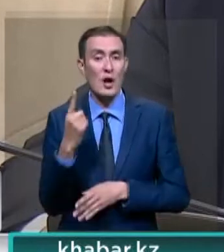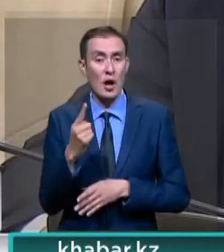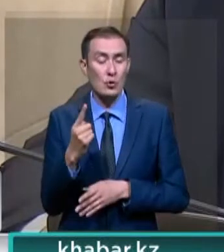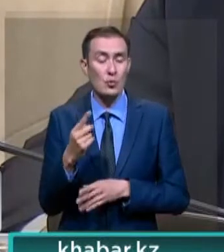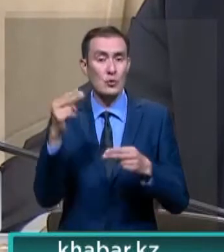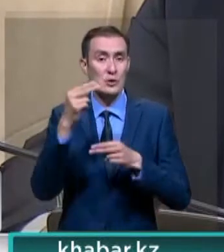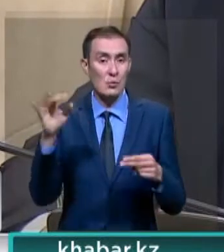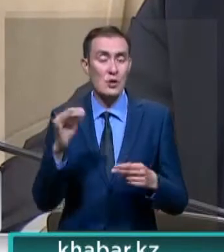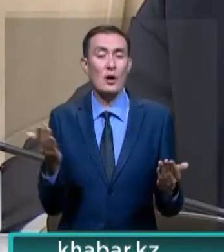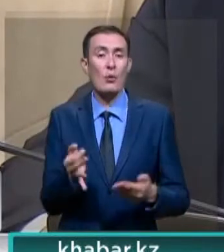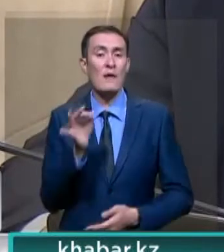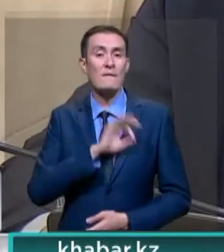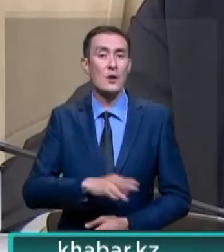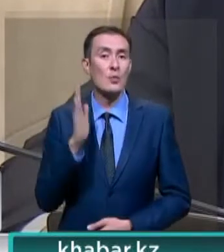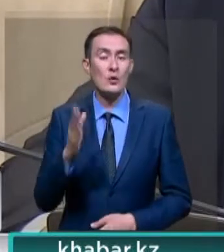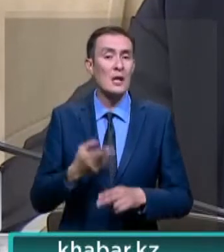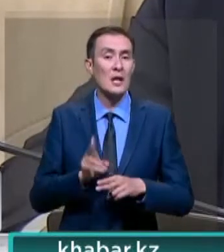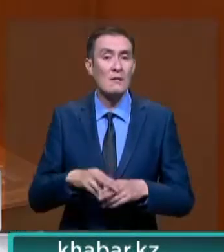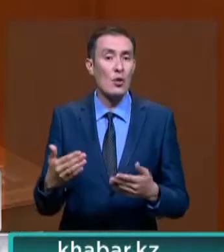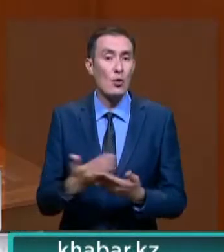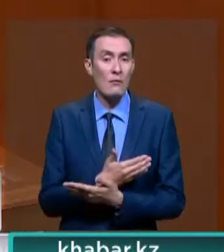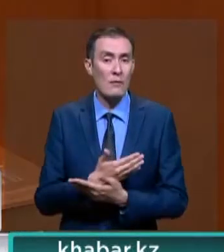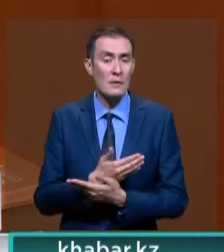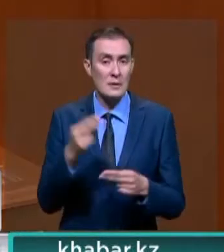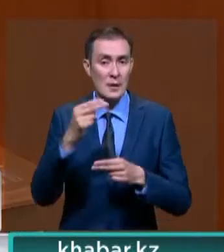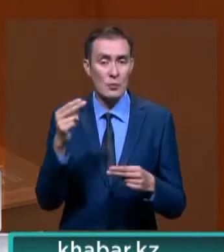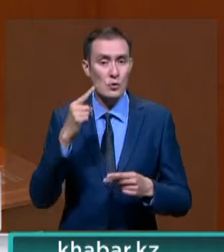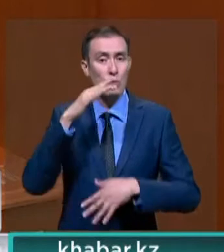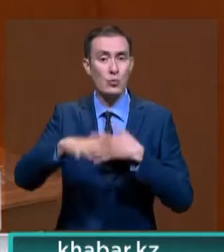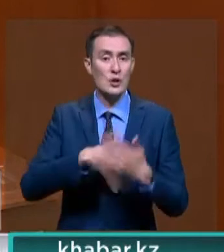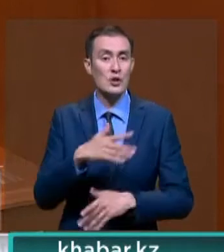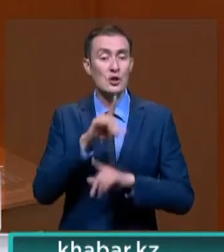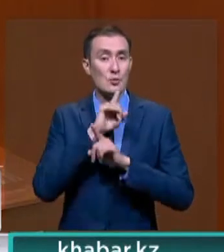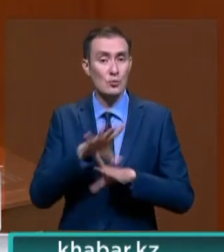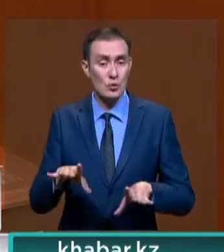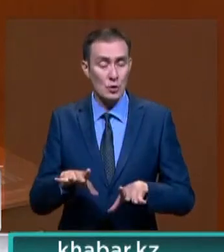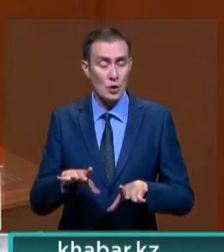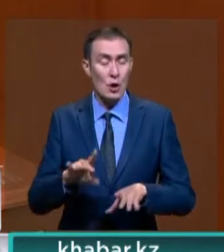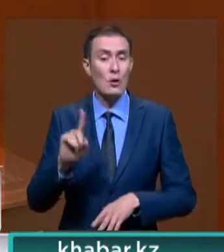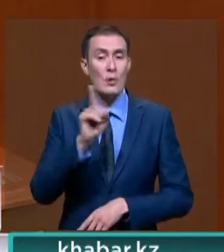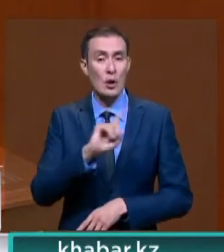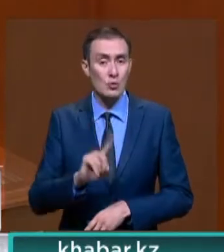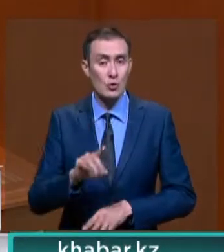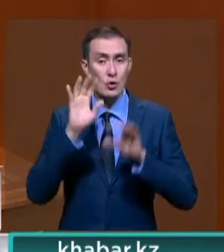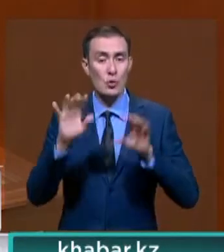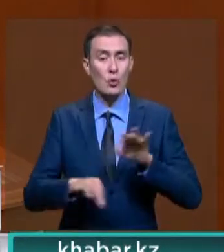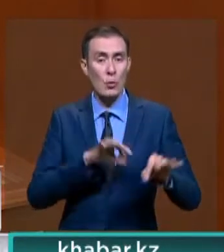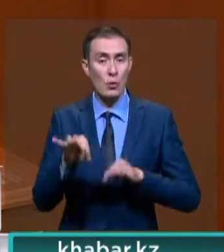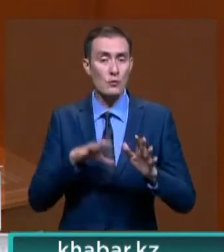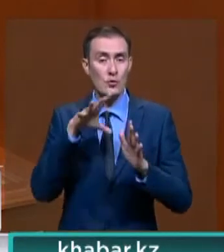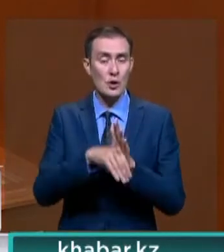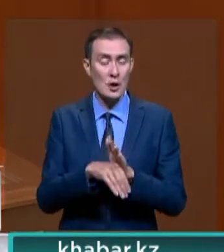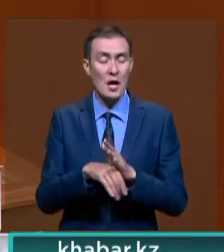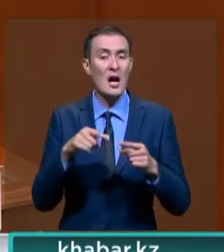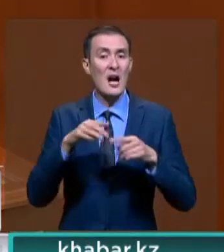И какой эффект ожидается от данного нововведения? Во-первых, путаница исключается по причине того, что законопроект предусматривает